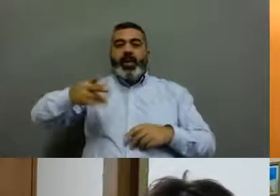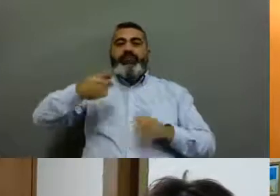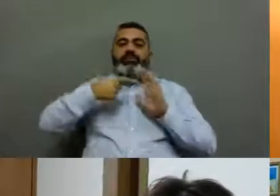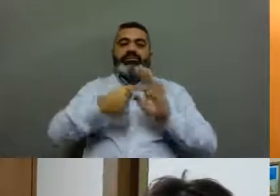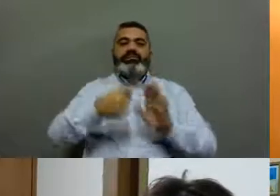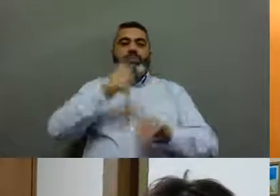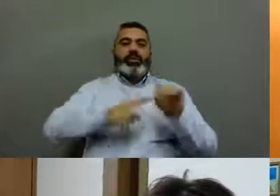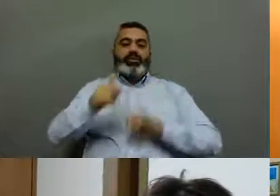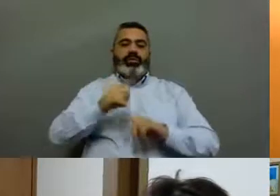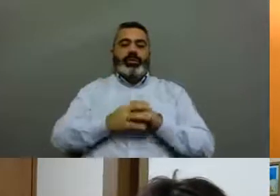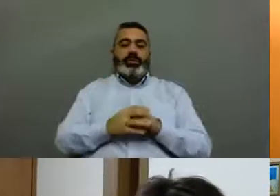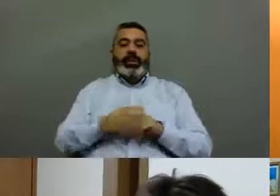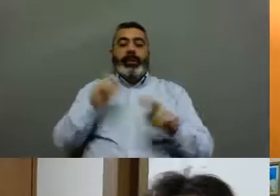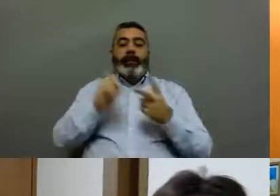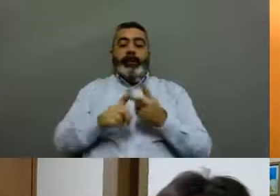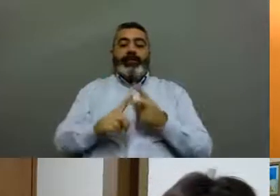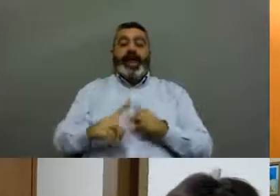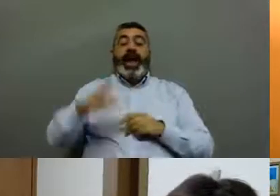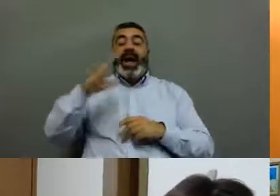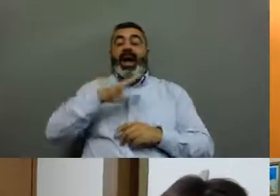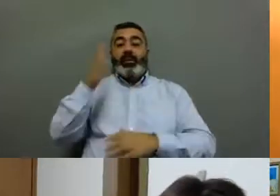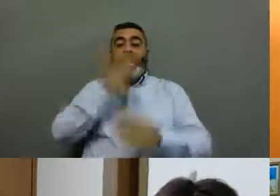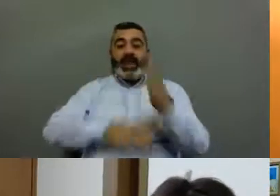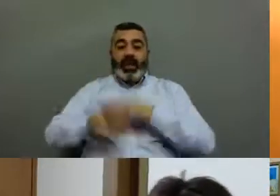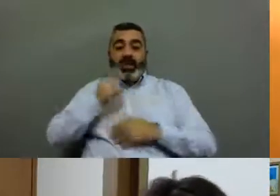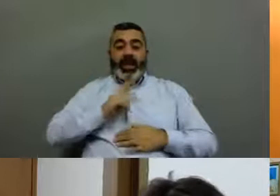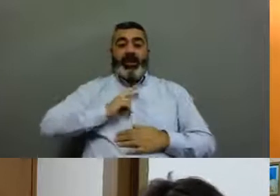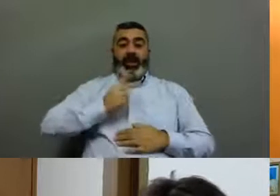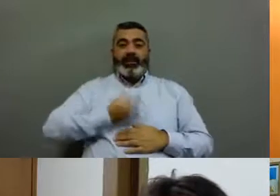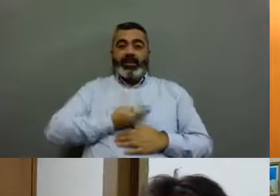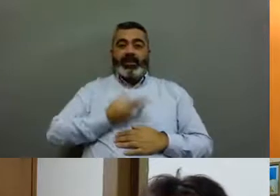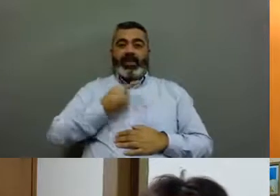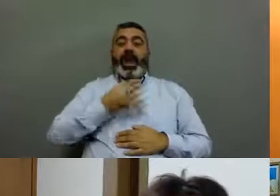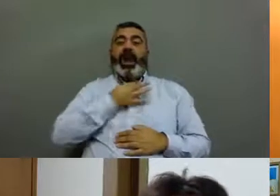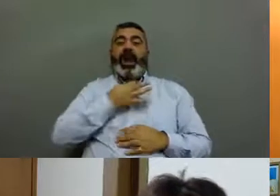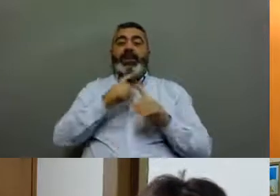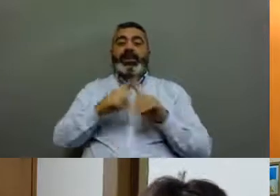τα διεμφυλικά ανάπηρα άτομα και οι ανάγκες τους.